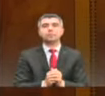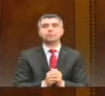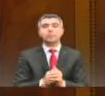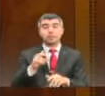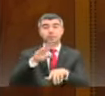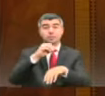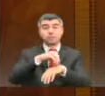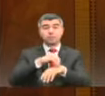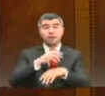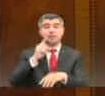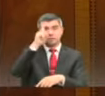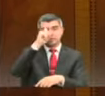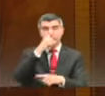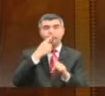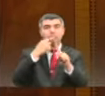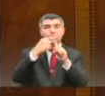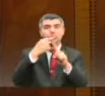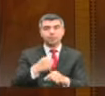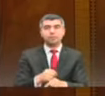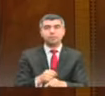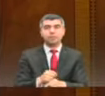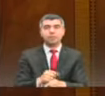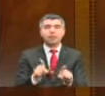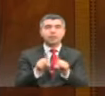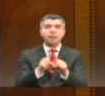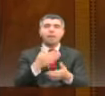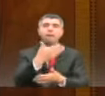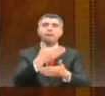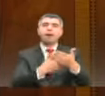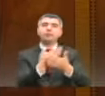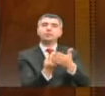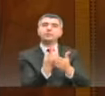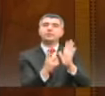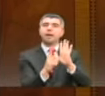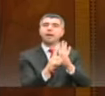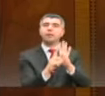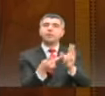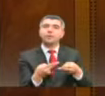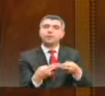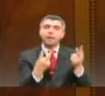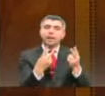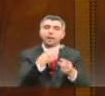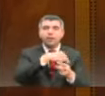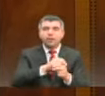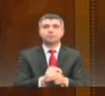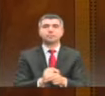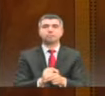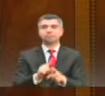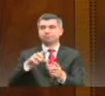وسيتم في هذا المجال اعتماد ميثاق اللا تمركز وتفعيل اللا تمركز